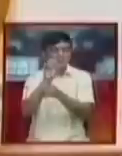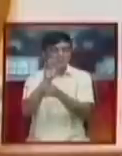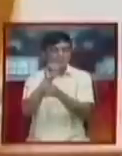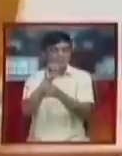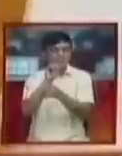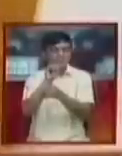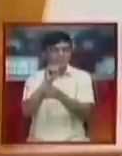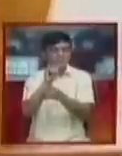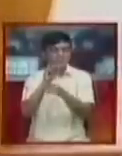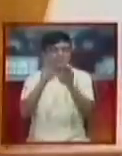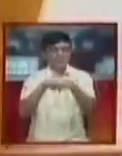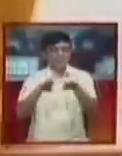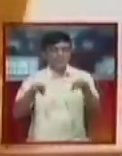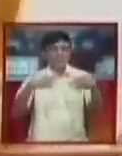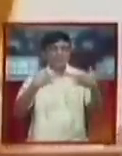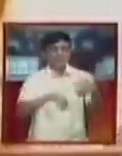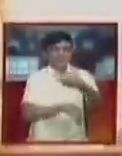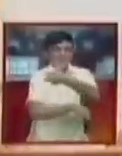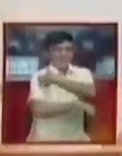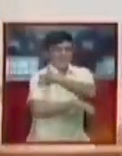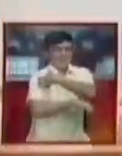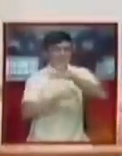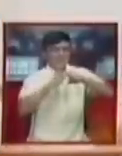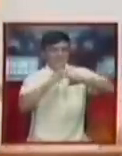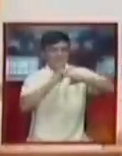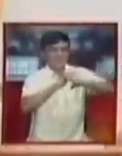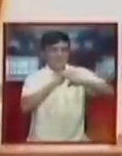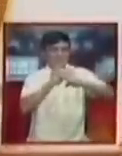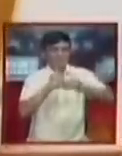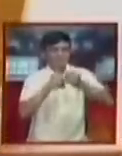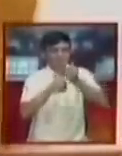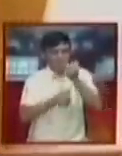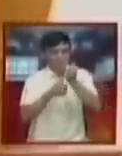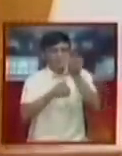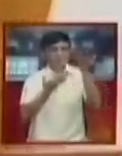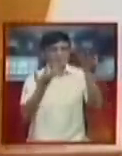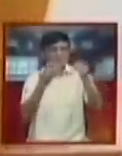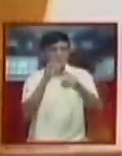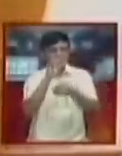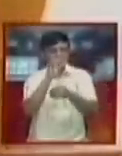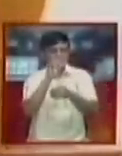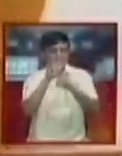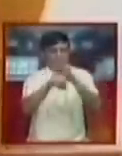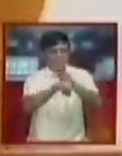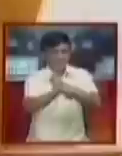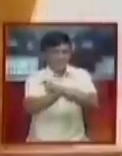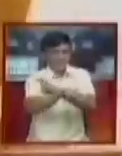1,672,814 na mga batang napabakunahan laban sa diarrhea, polio, tigdas at iba pa.